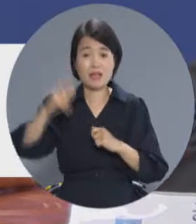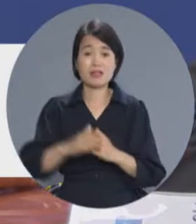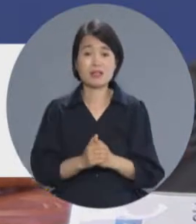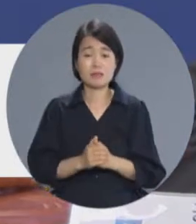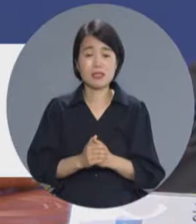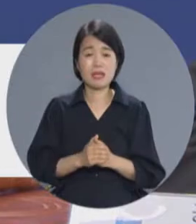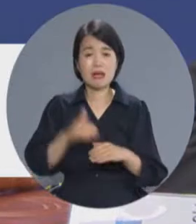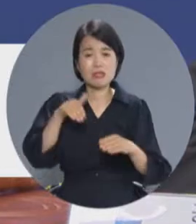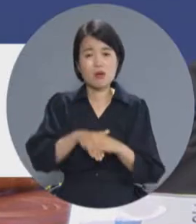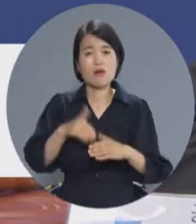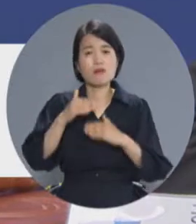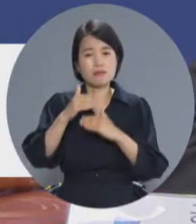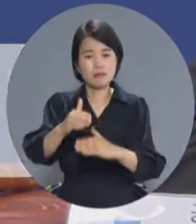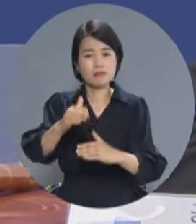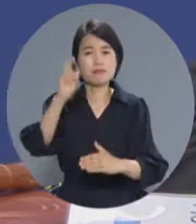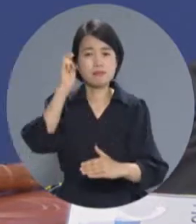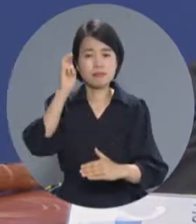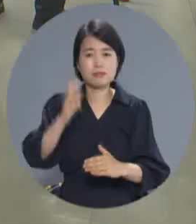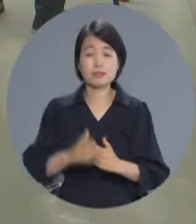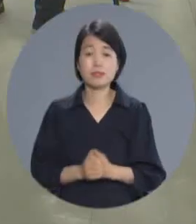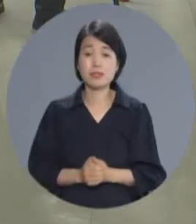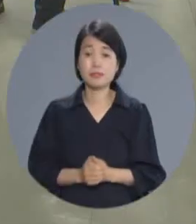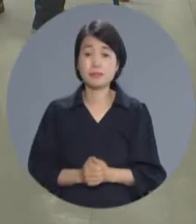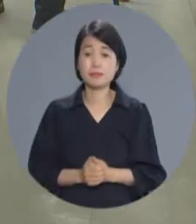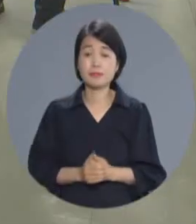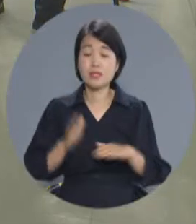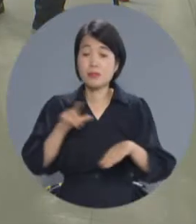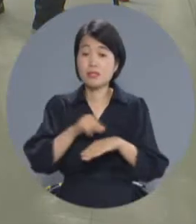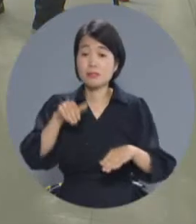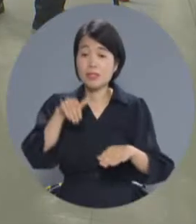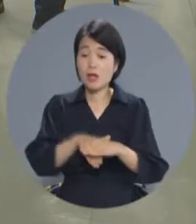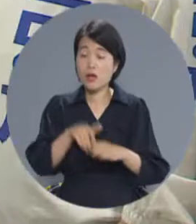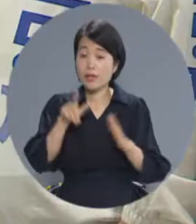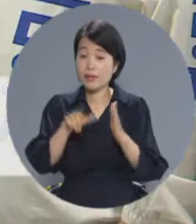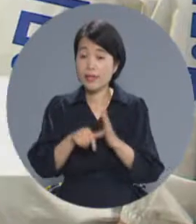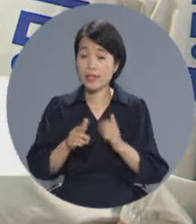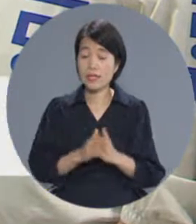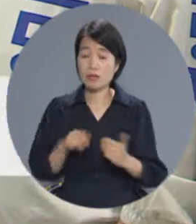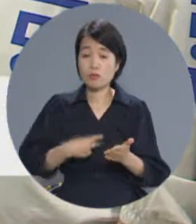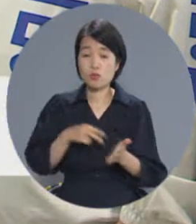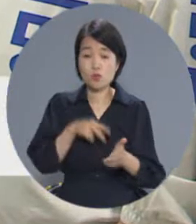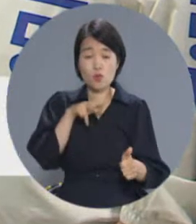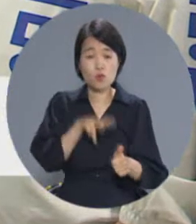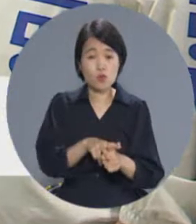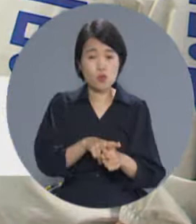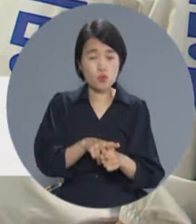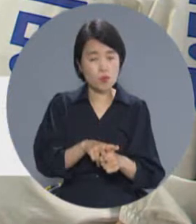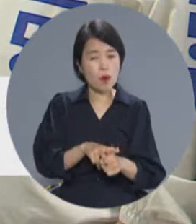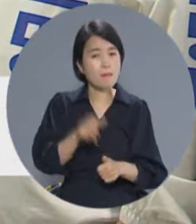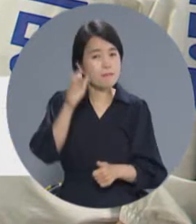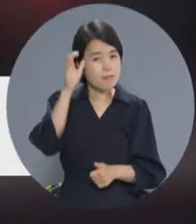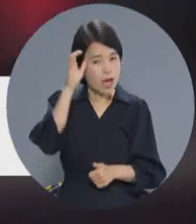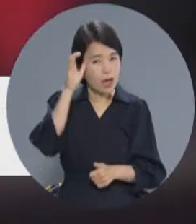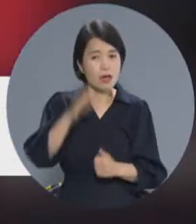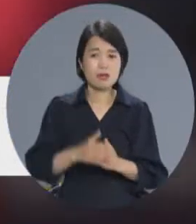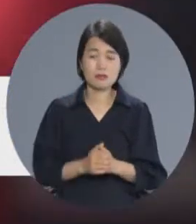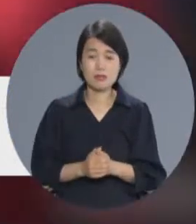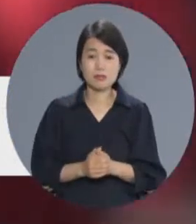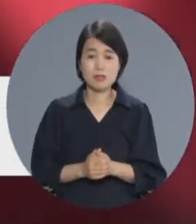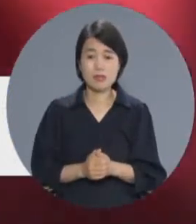형과 같이 러지 골에 하게 됩니다 이번 지방선거에서는 무소속 후보들의 선전이 예상됩니다